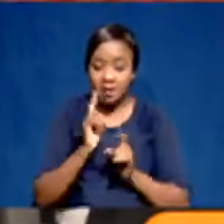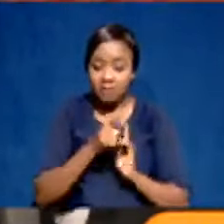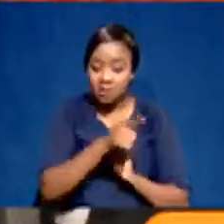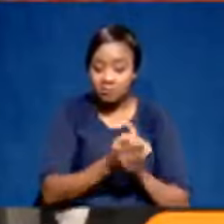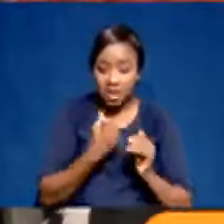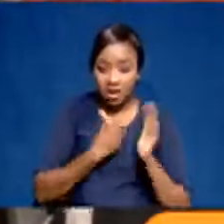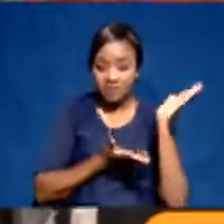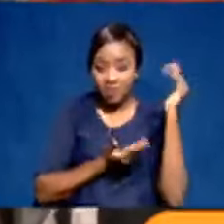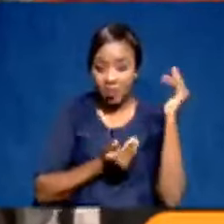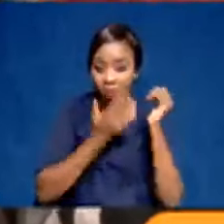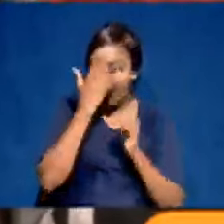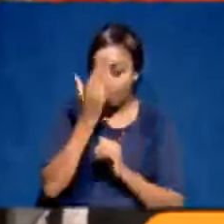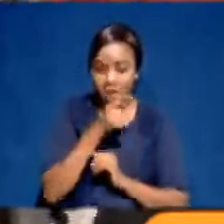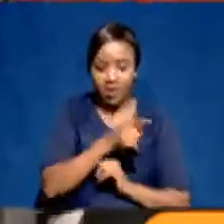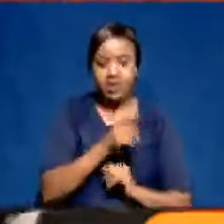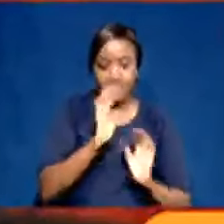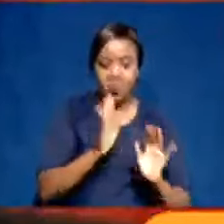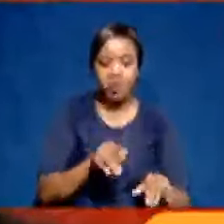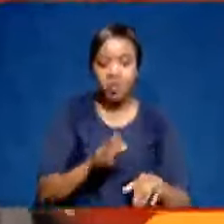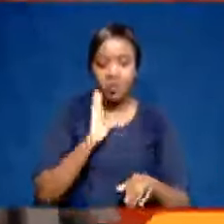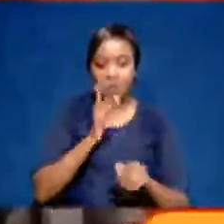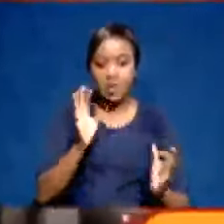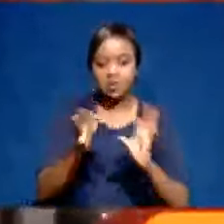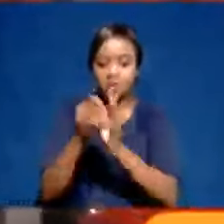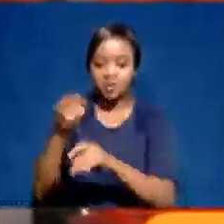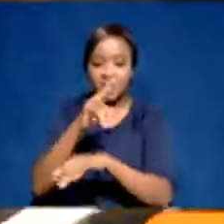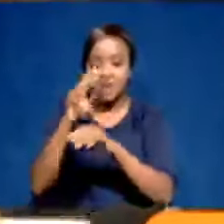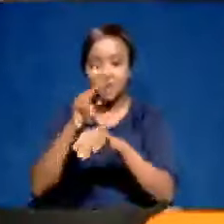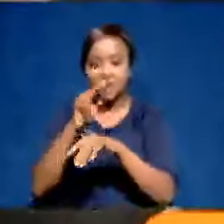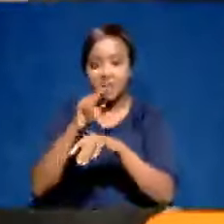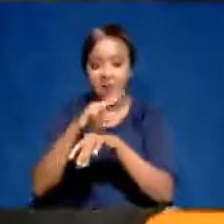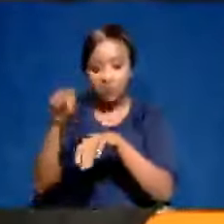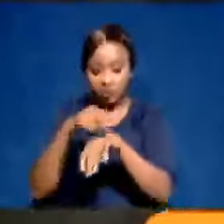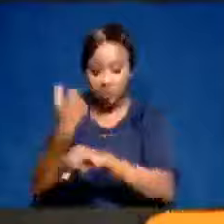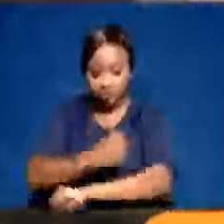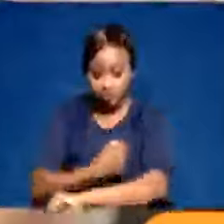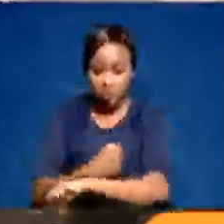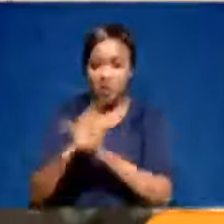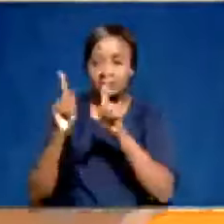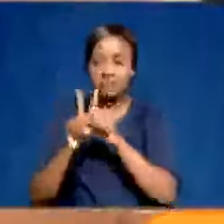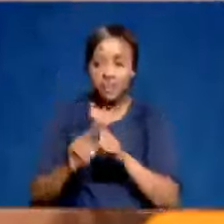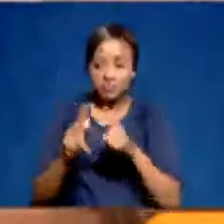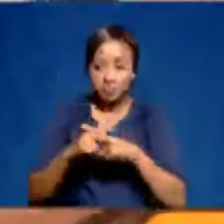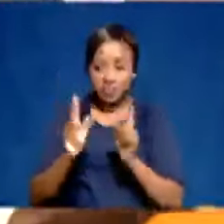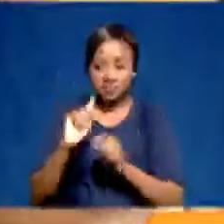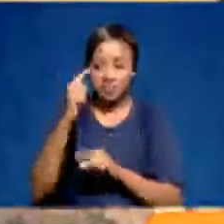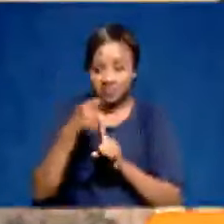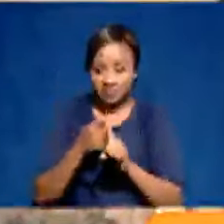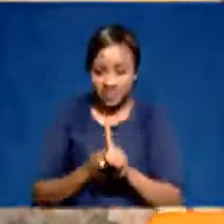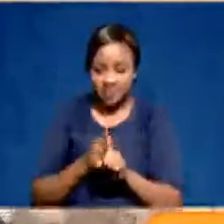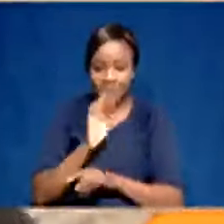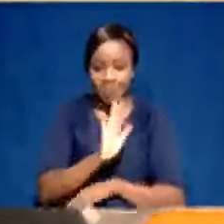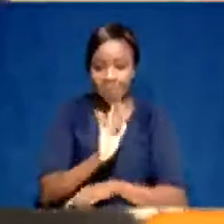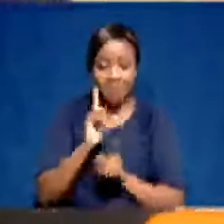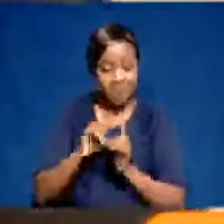kwamba mtoto wao atajiunga na shule hiyo ya kitaifa na kuanza masomo yake ya muhula wa kwanza licha ya makali